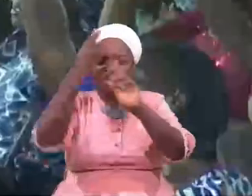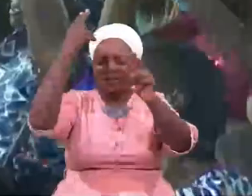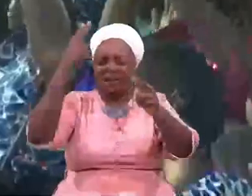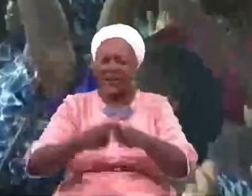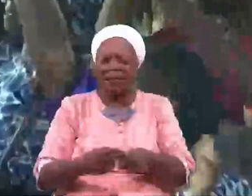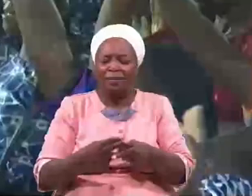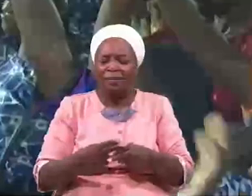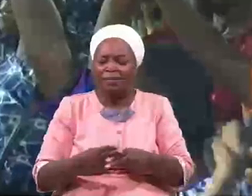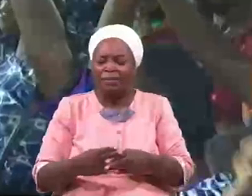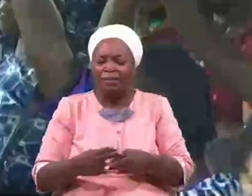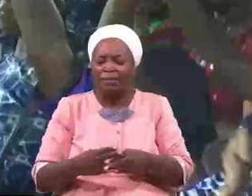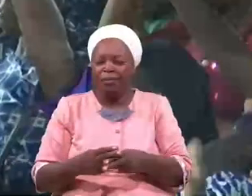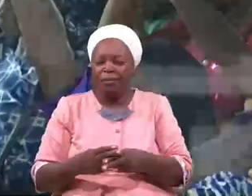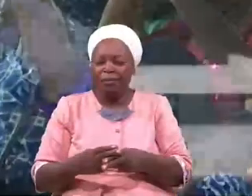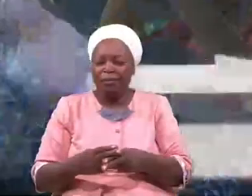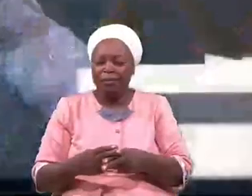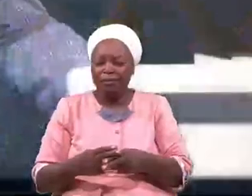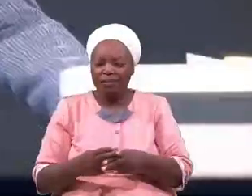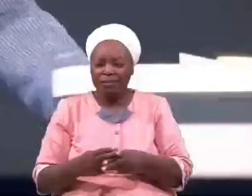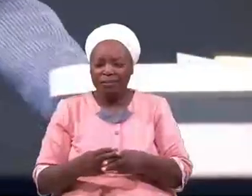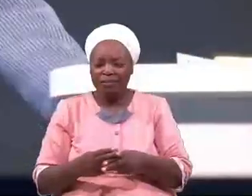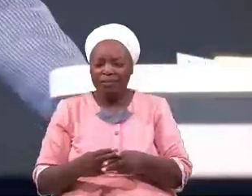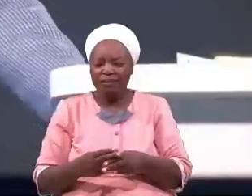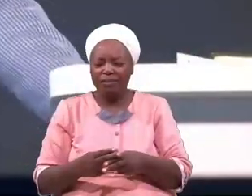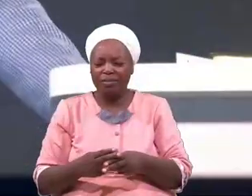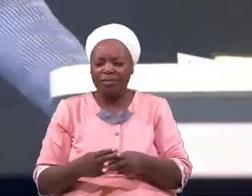Père, au nom de Jésus,